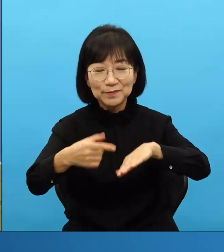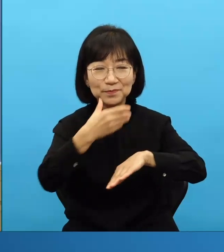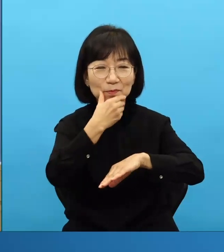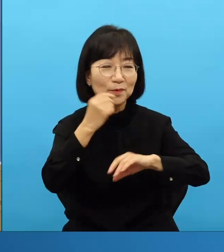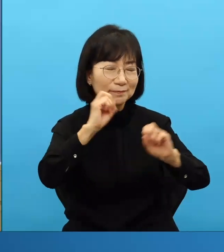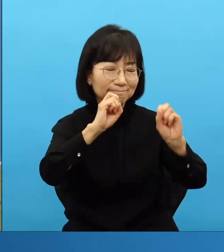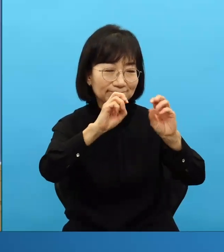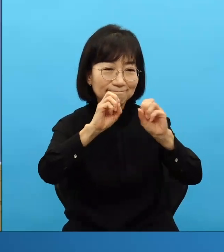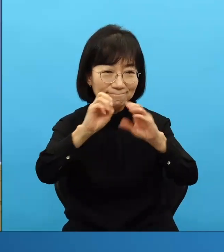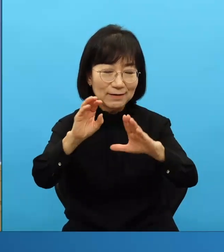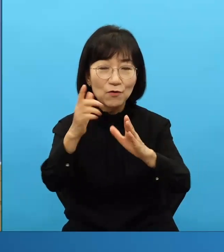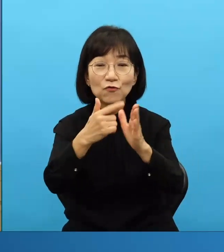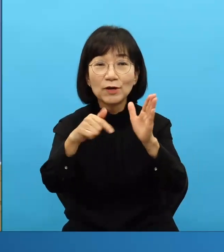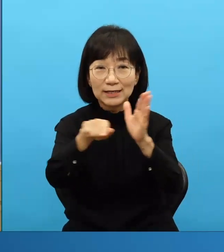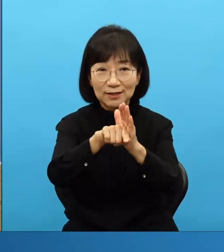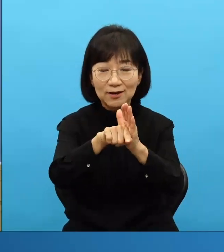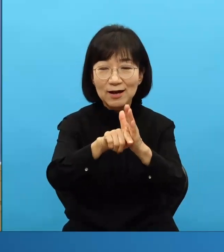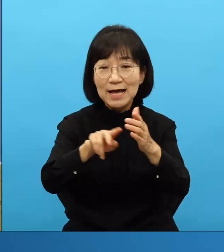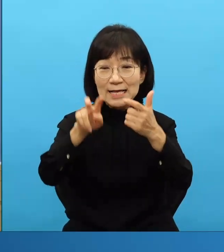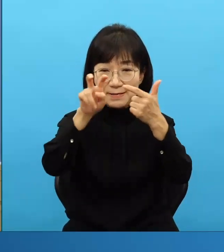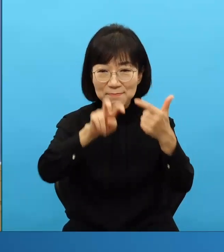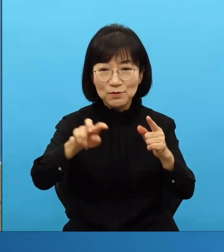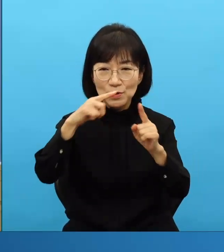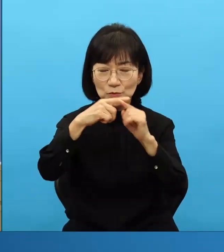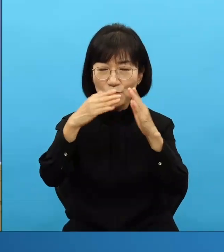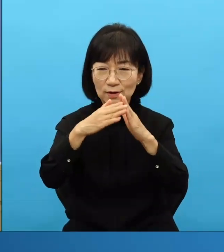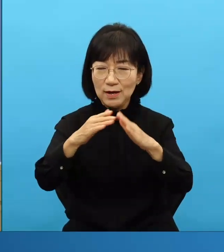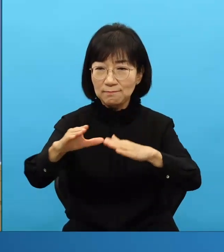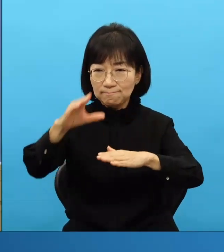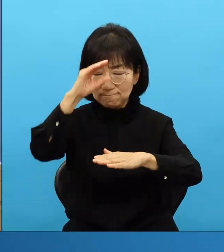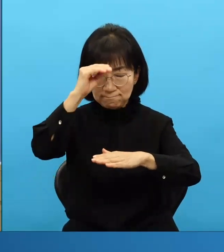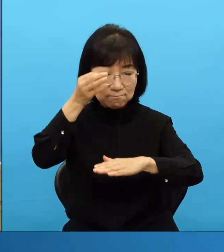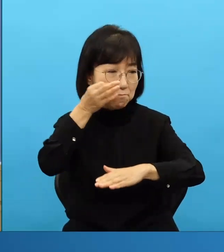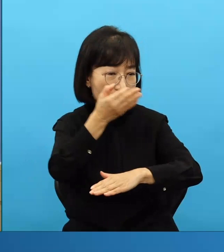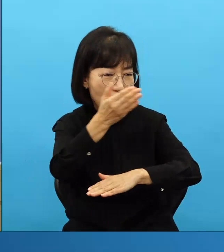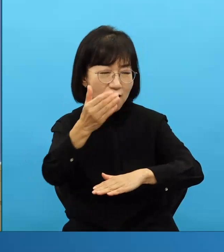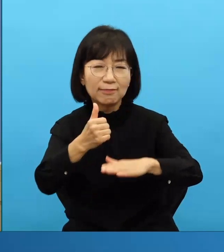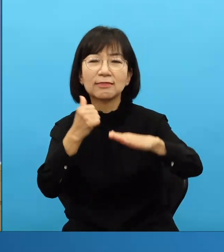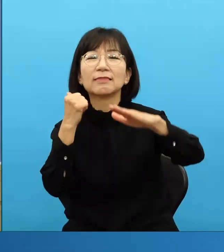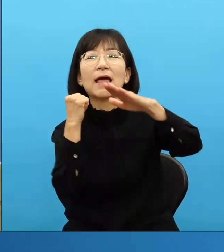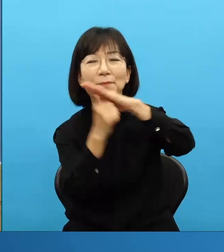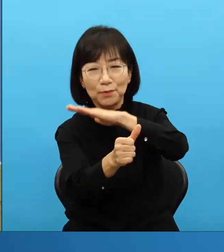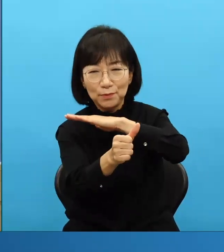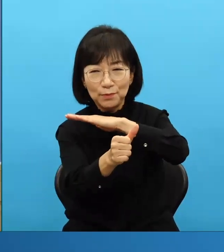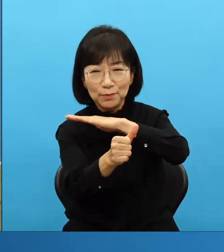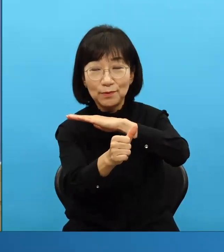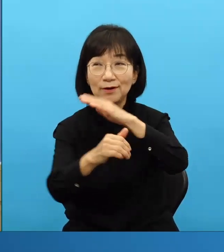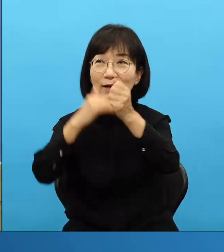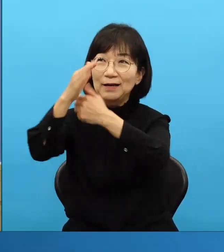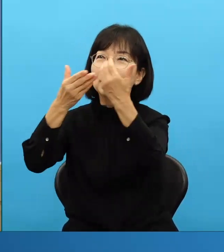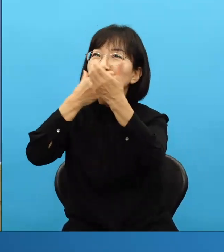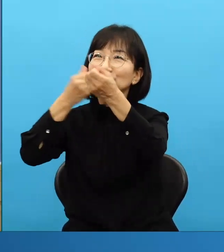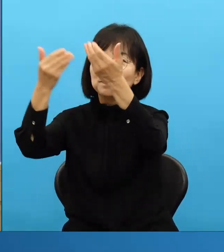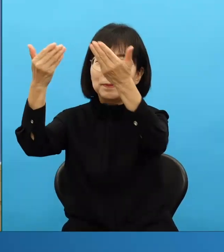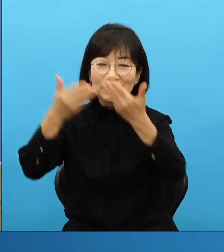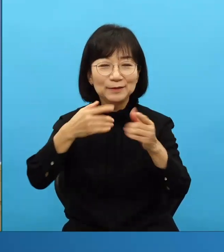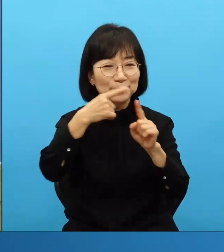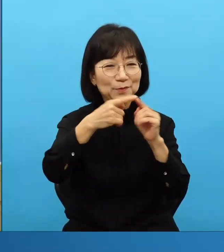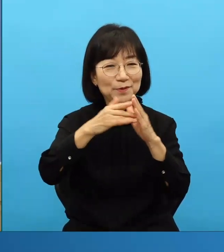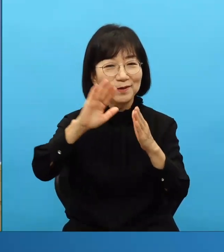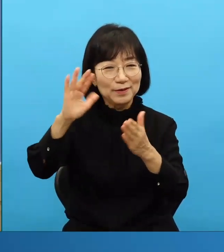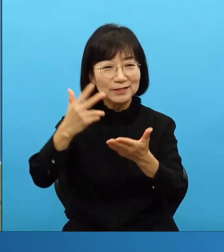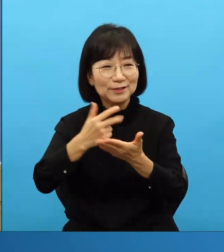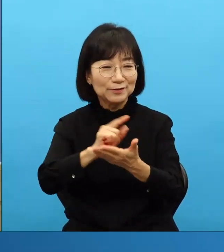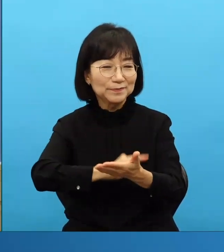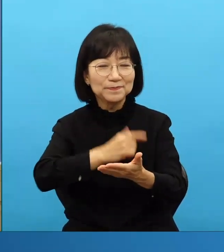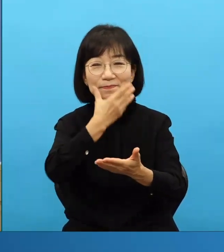교회가 가장 모델적 교회로 하나님의 축복받는 교회가 되길 축복합니다. I bless that Emmanuel Church can be the model-like church and the